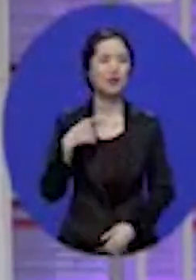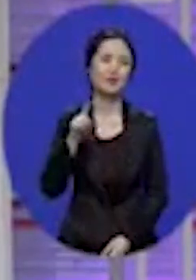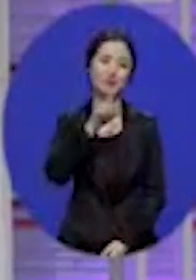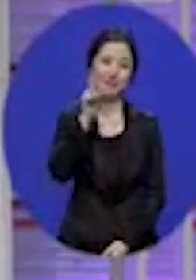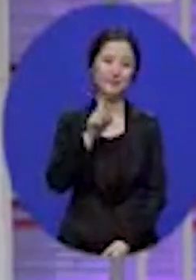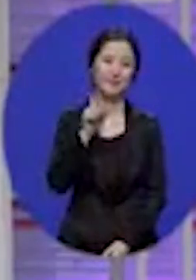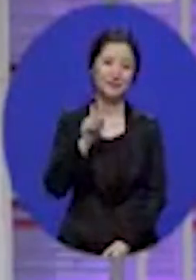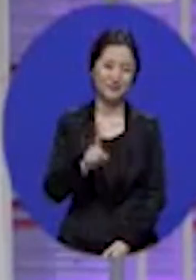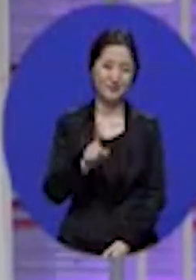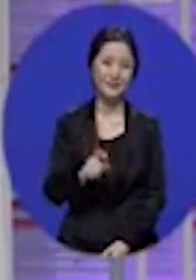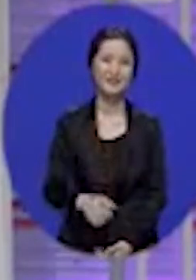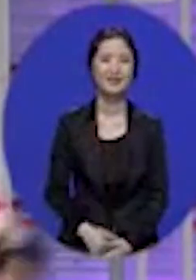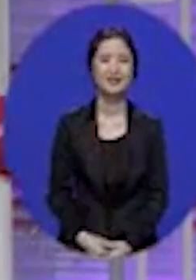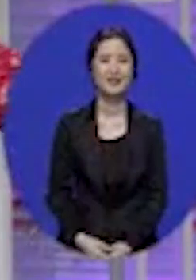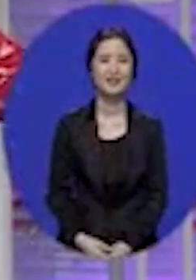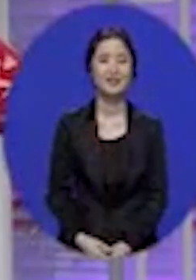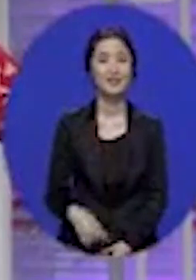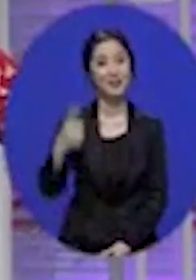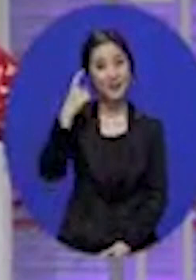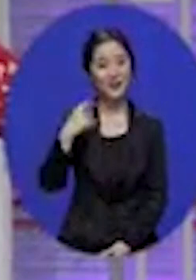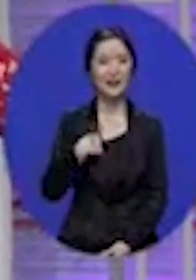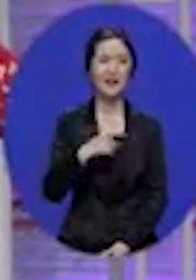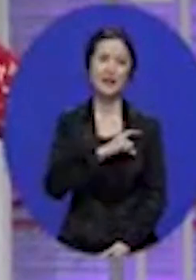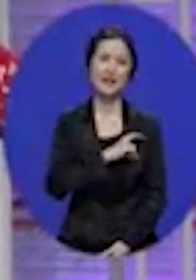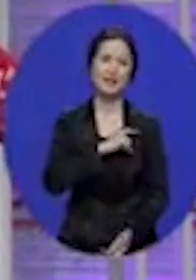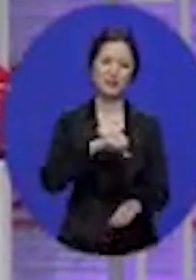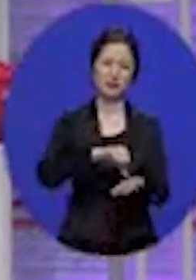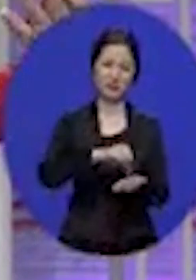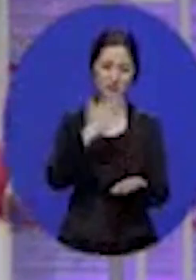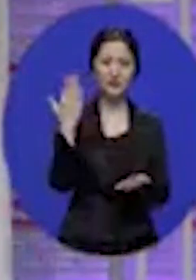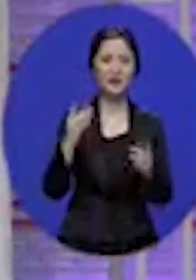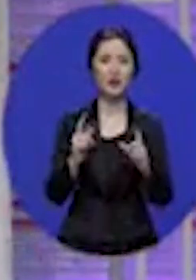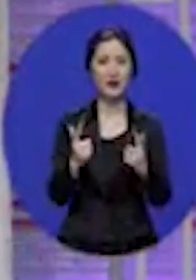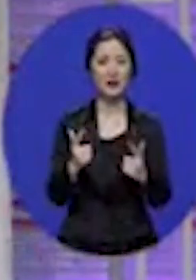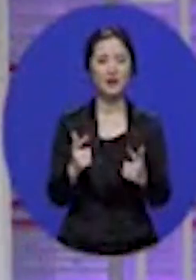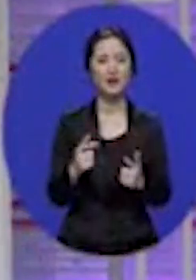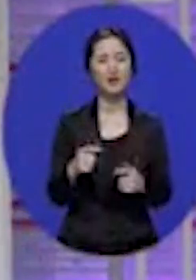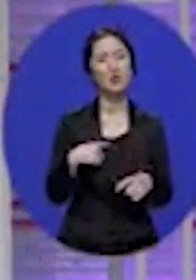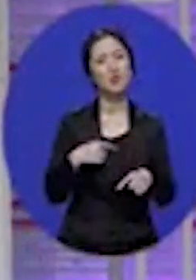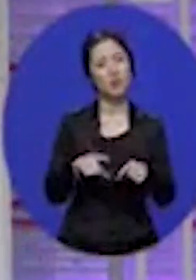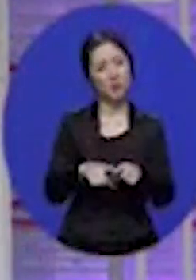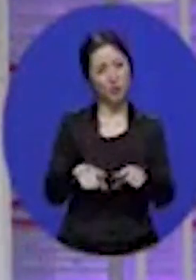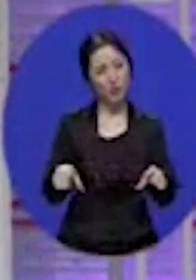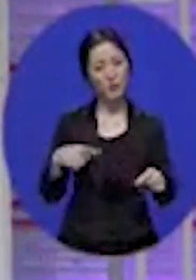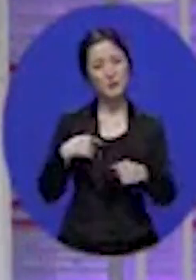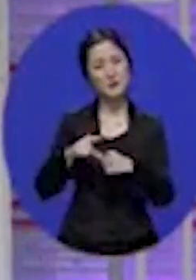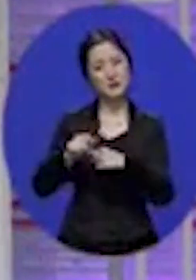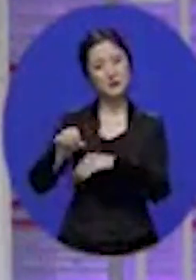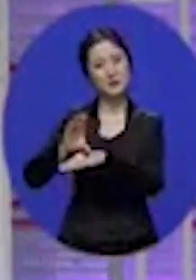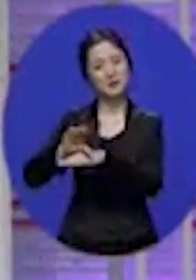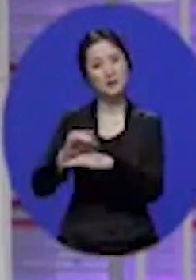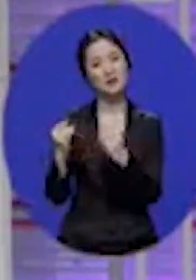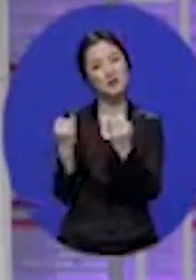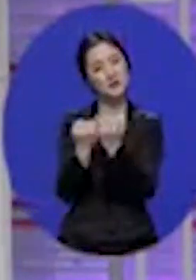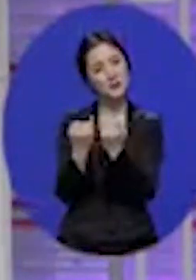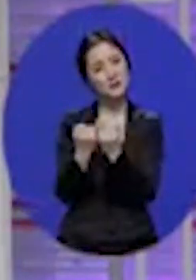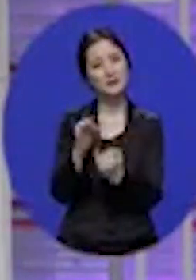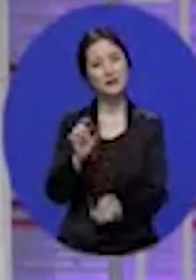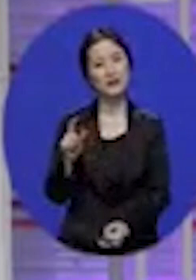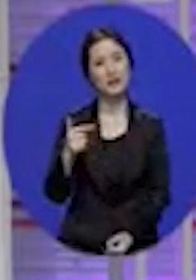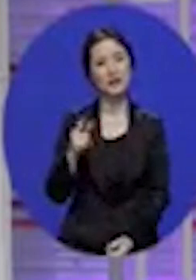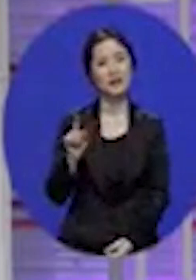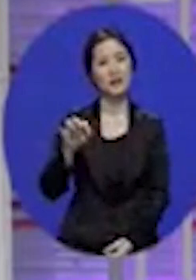없어요. 저는 이름도 없는 그다지 유명하지도 않은 지방방송사의 평범한 나이